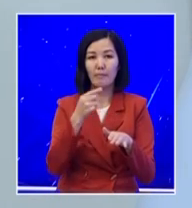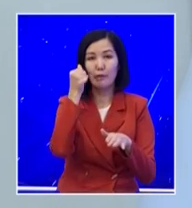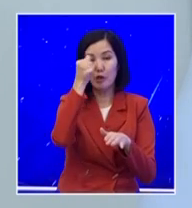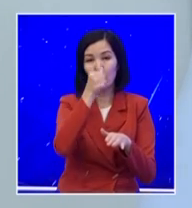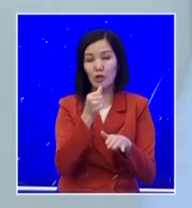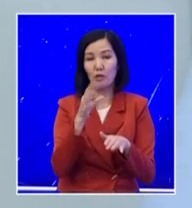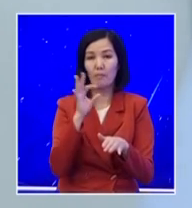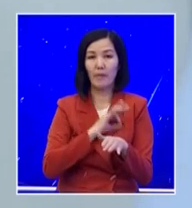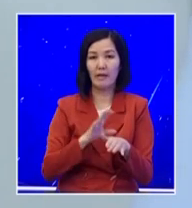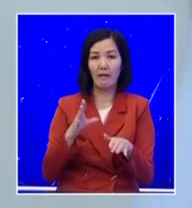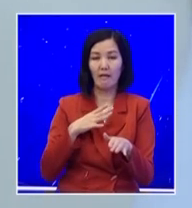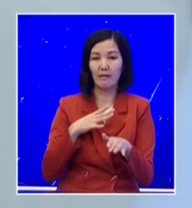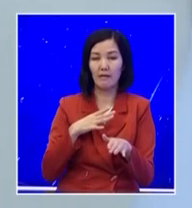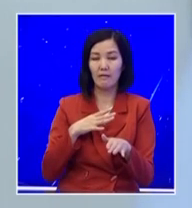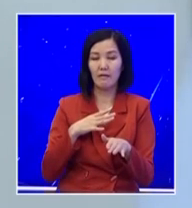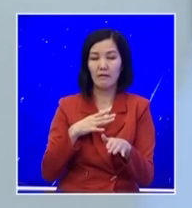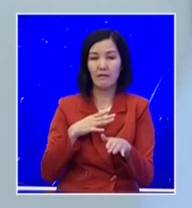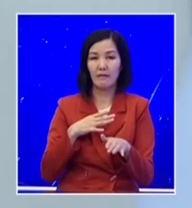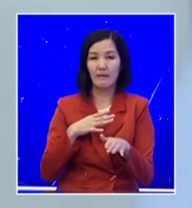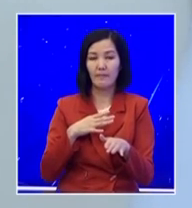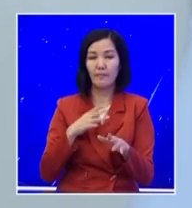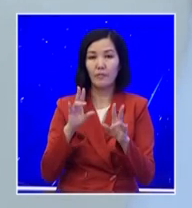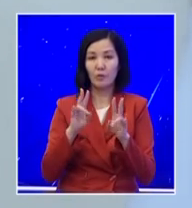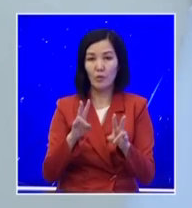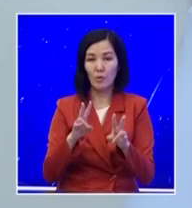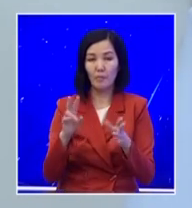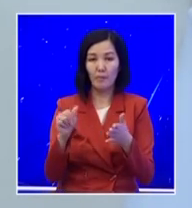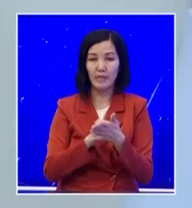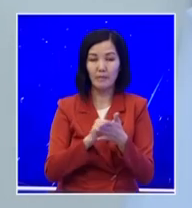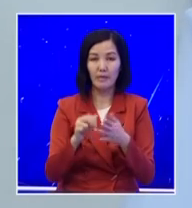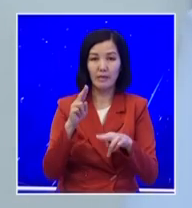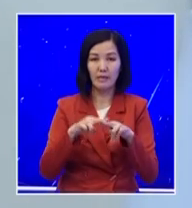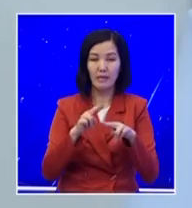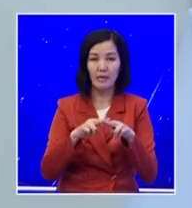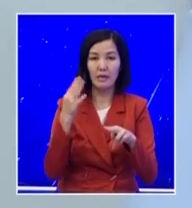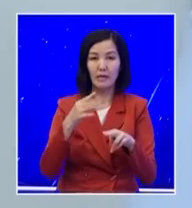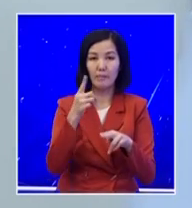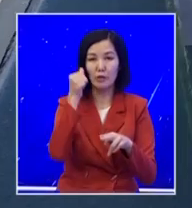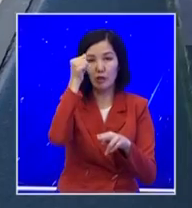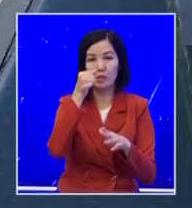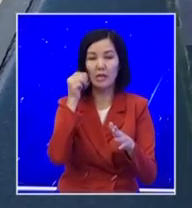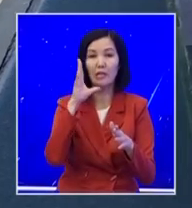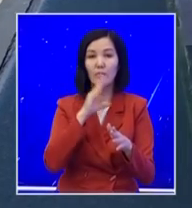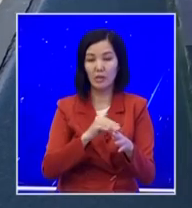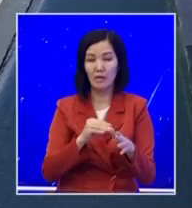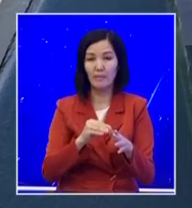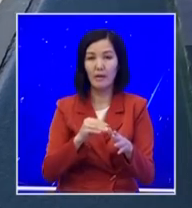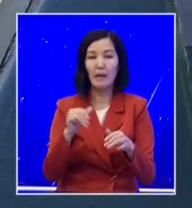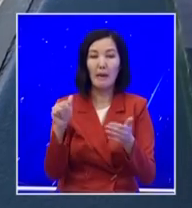ғана Ильяс өзі қолданған, бірақ та паспорттың өзі 41 жылға дейін жарамды екен. Паспортпен